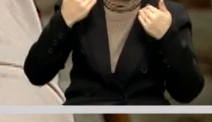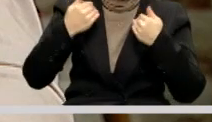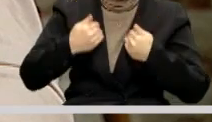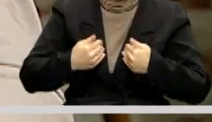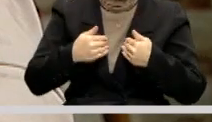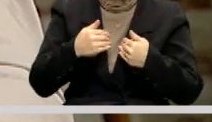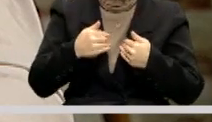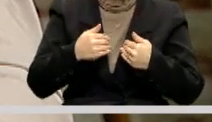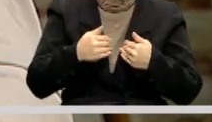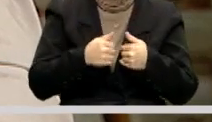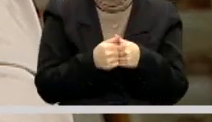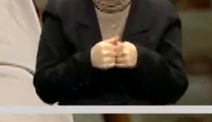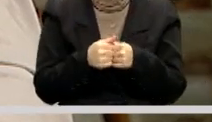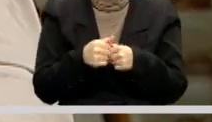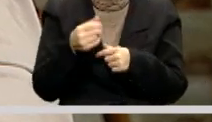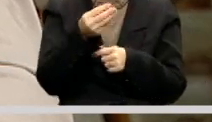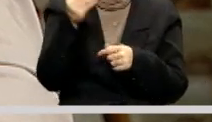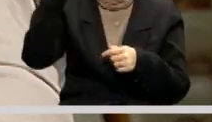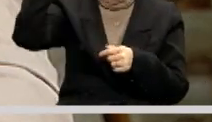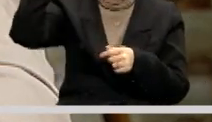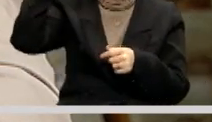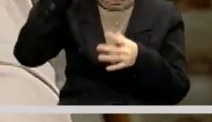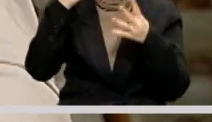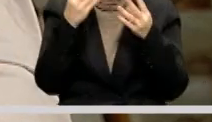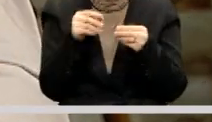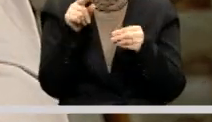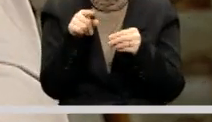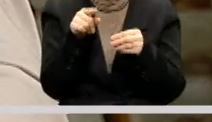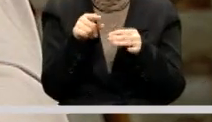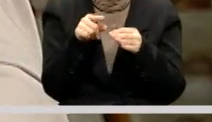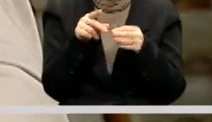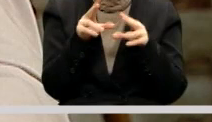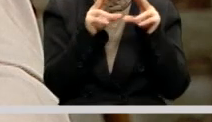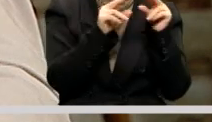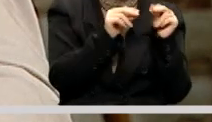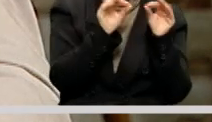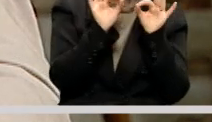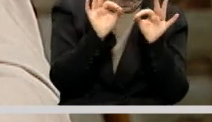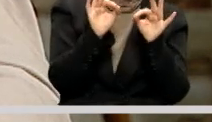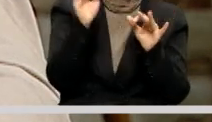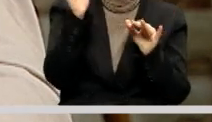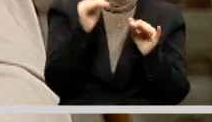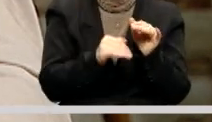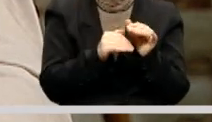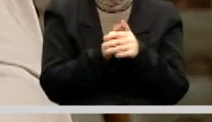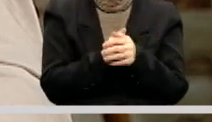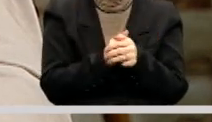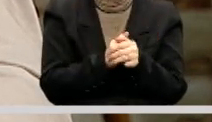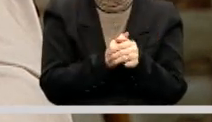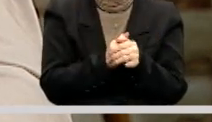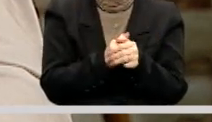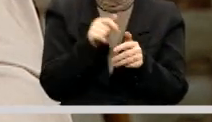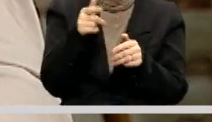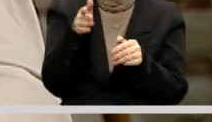parlak ışığa maruz kalın. Bunu hafif de olsa yaşayacaksınız. Tamamen ortadan kaldırmak çok kolay değil.